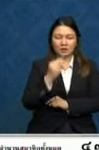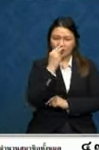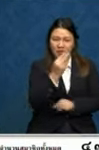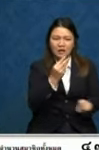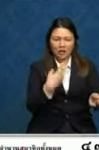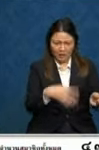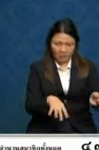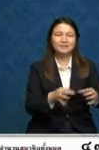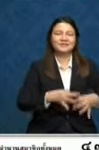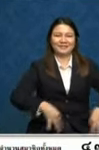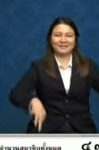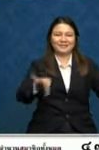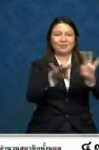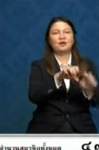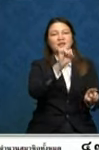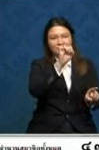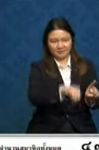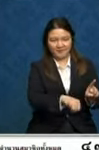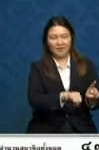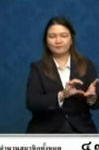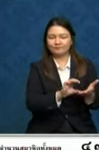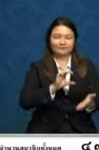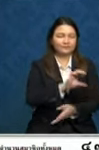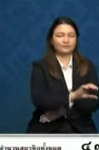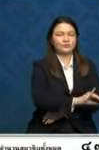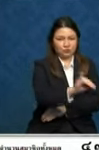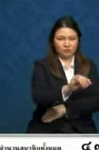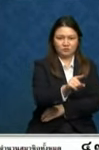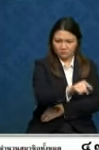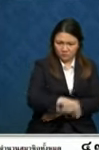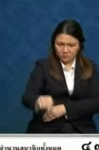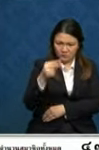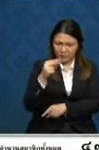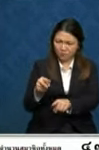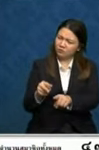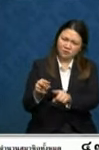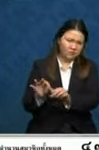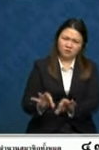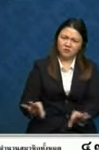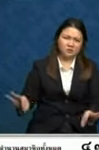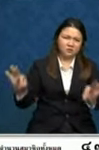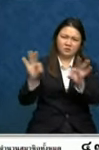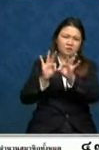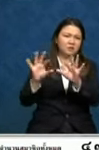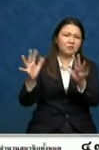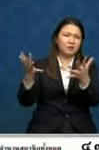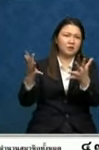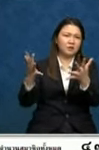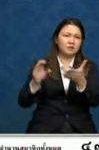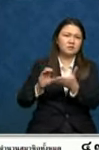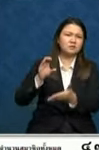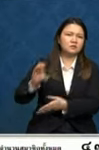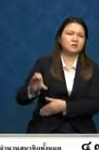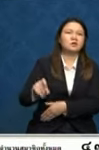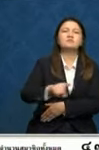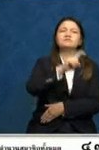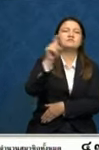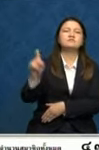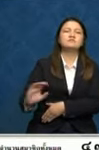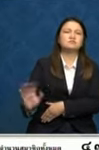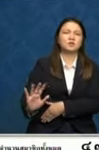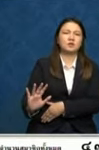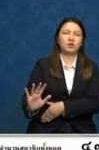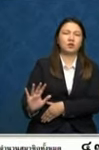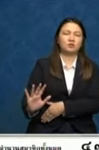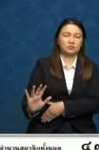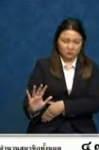ที่มันมีความจำเป็นเราก็ต้องจ่ายแต่ส่วนไหนที่มันไม่มีความจำเป็นมันก็ไม่ควรต้องจ่ายถ้าเรา